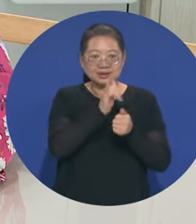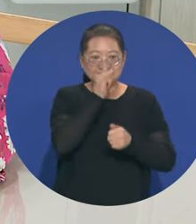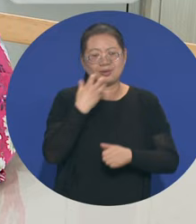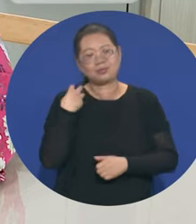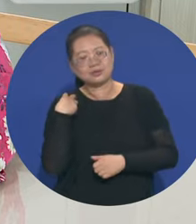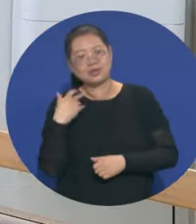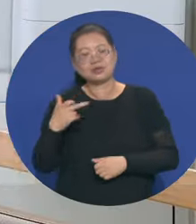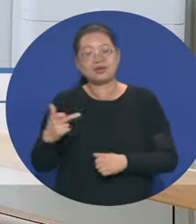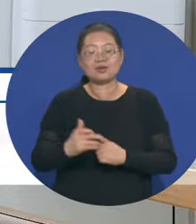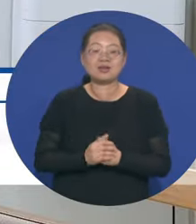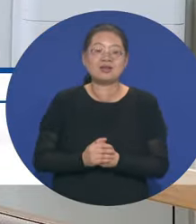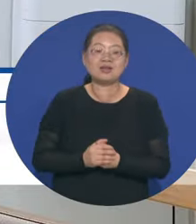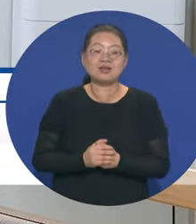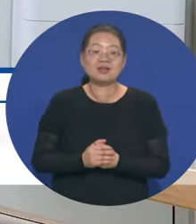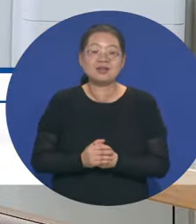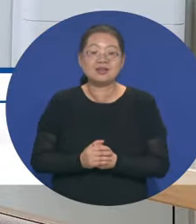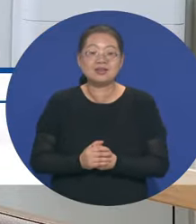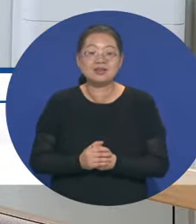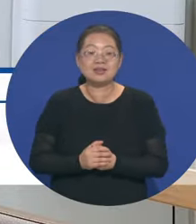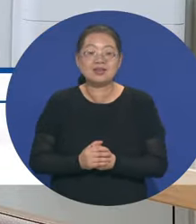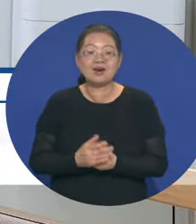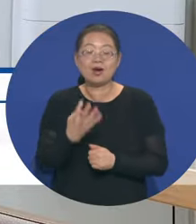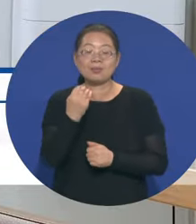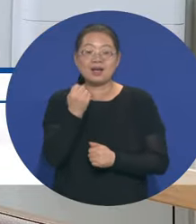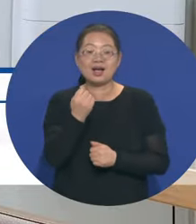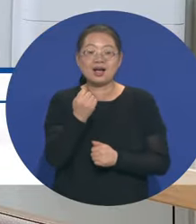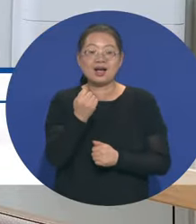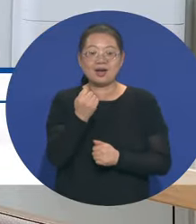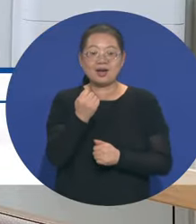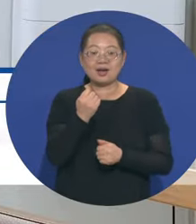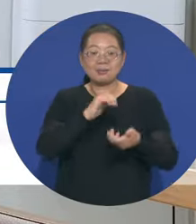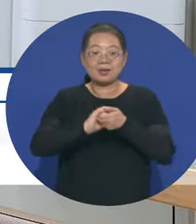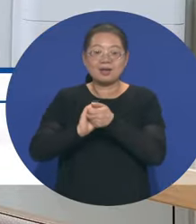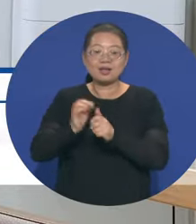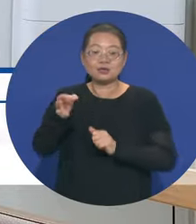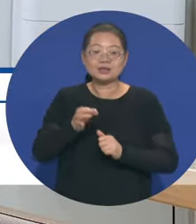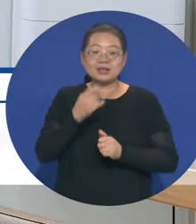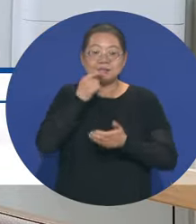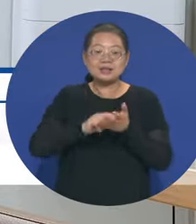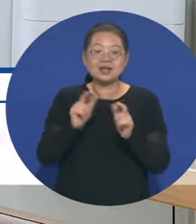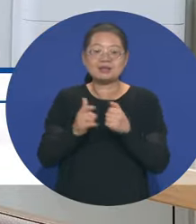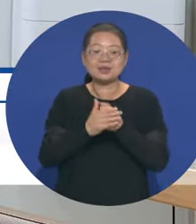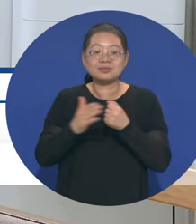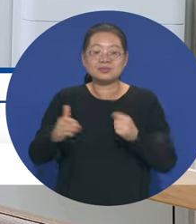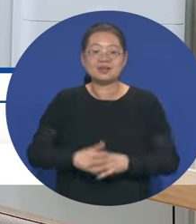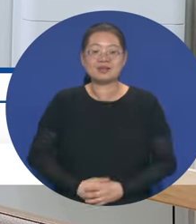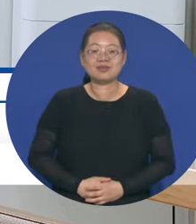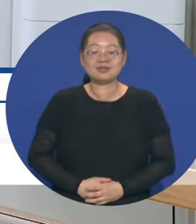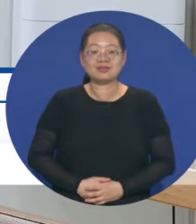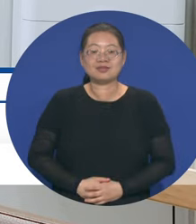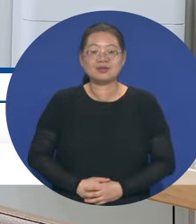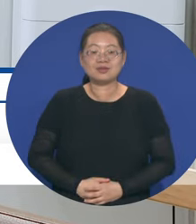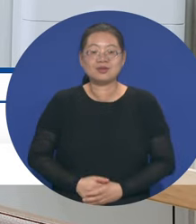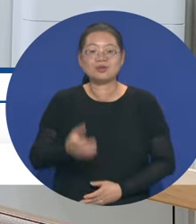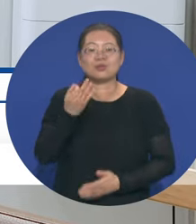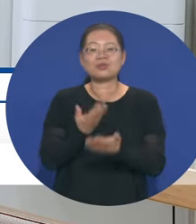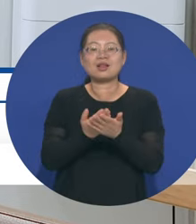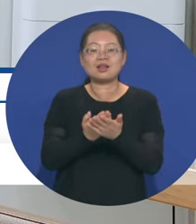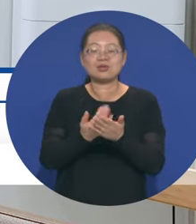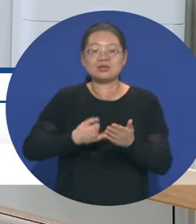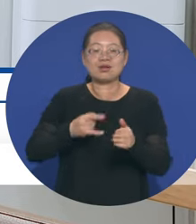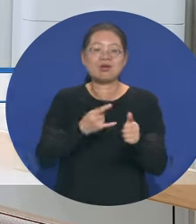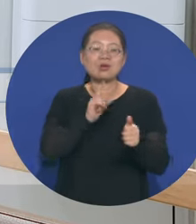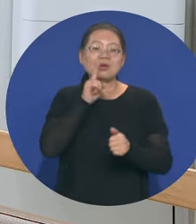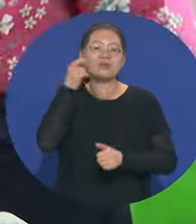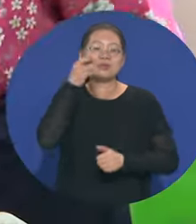있습니다. 월말을 뭐 맞춰서 준다는 게 쉽지가 않잖아요. 그렇다고 해서 막 이렇게 얘기도